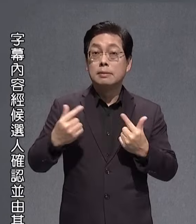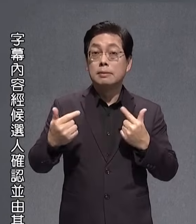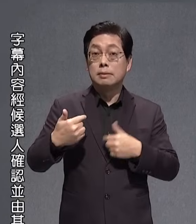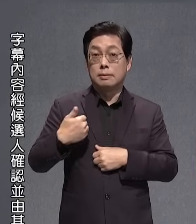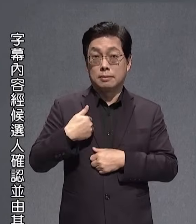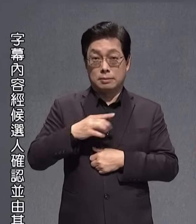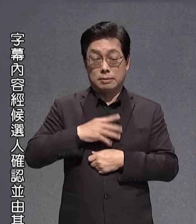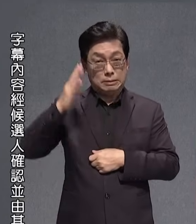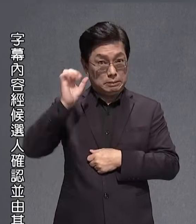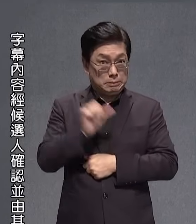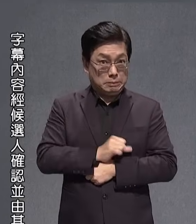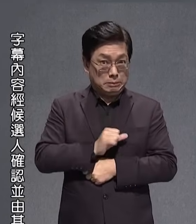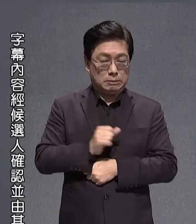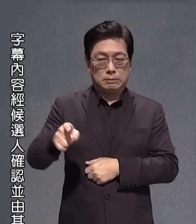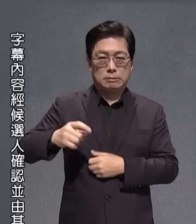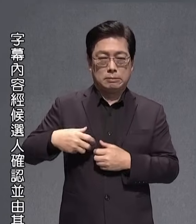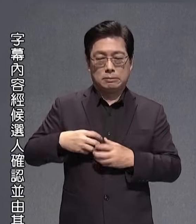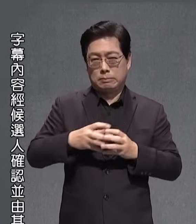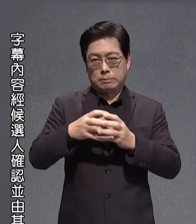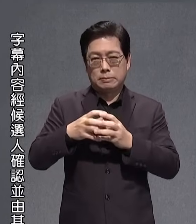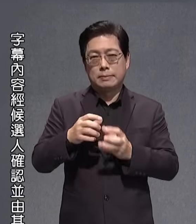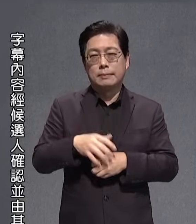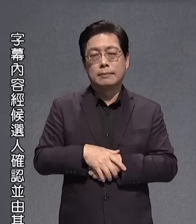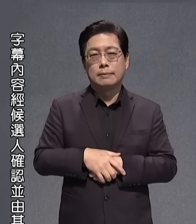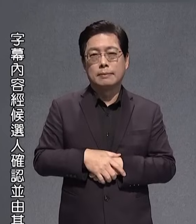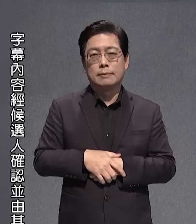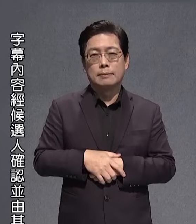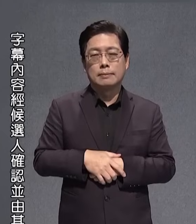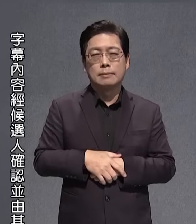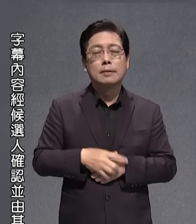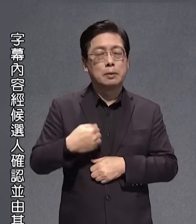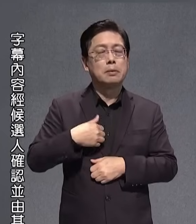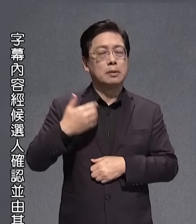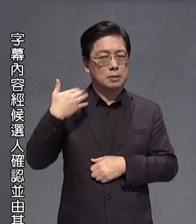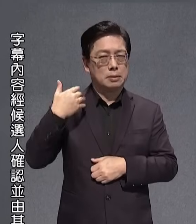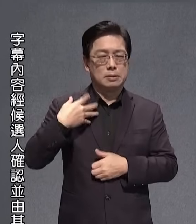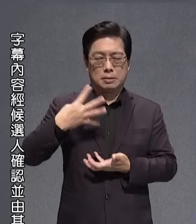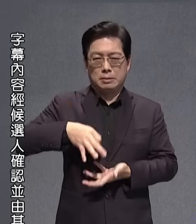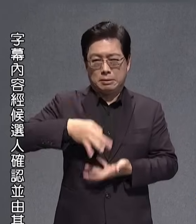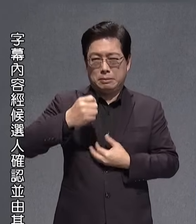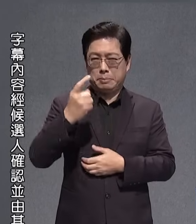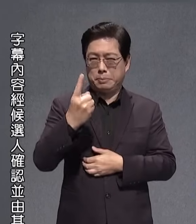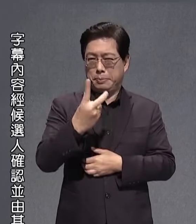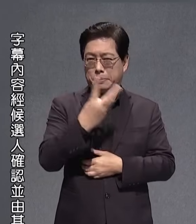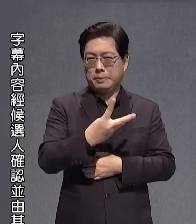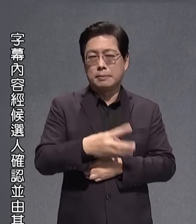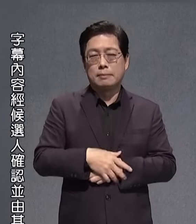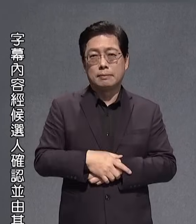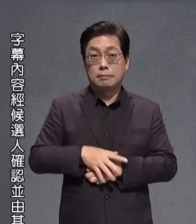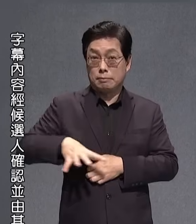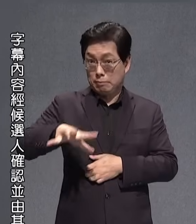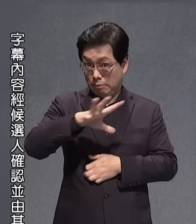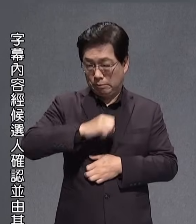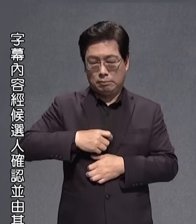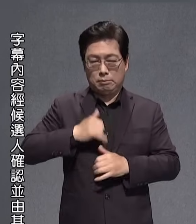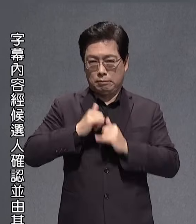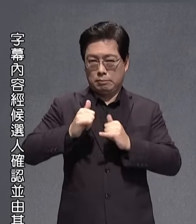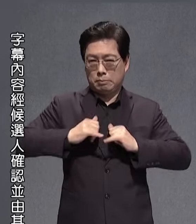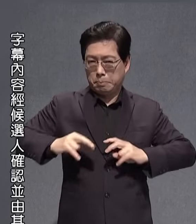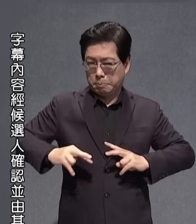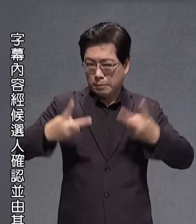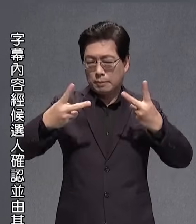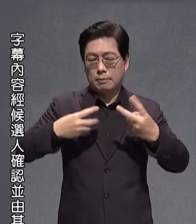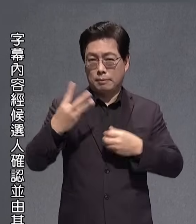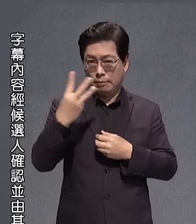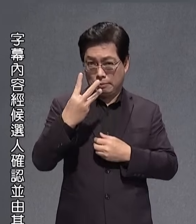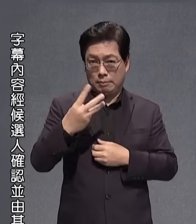的黑帮、黑道帮派。所以哦，我已经提出了1、2、3。整个治安三件，